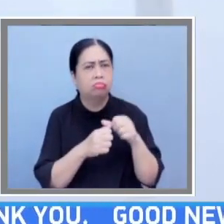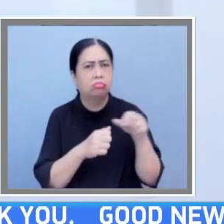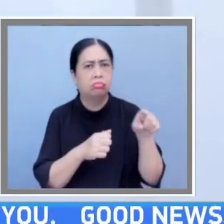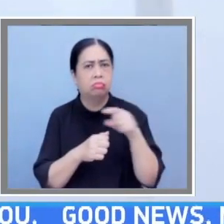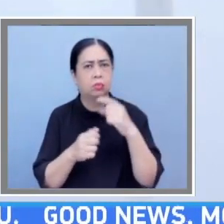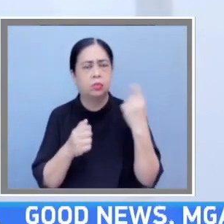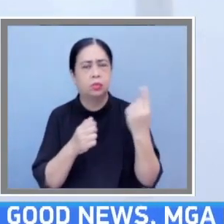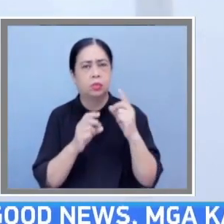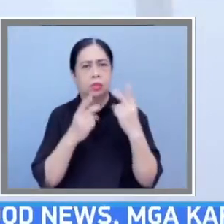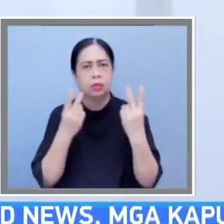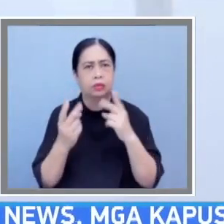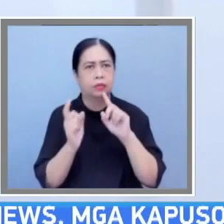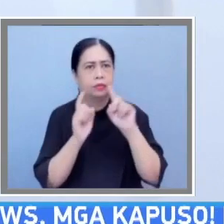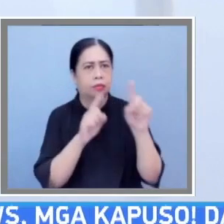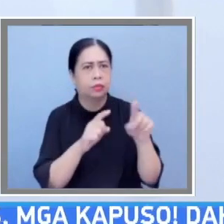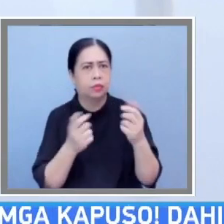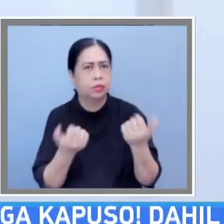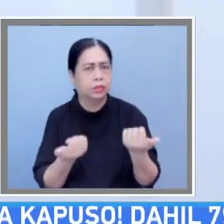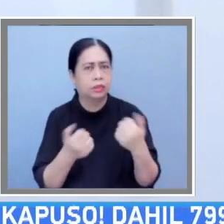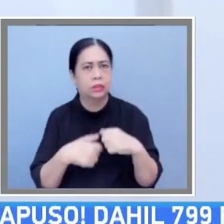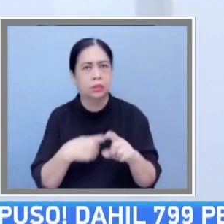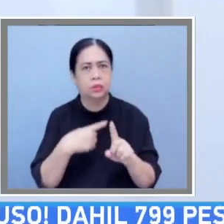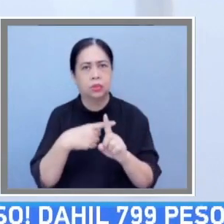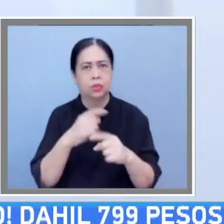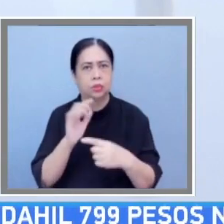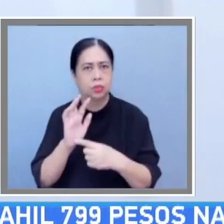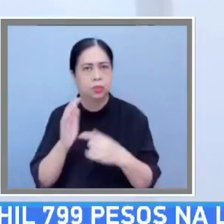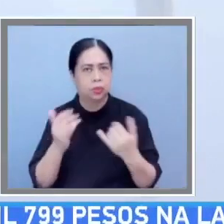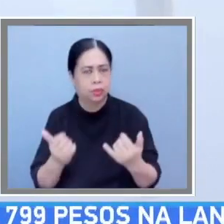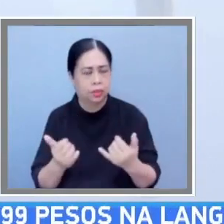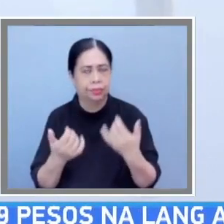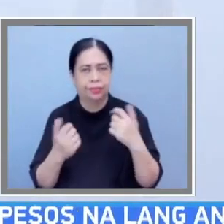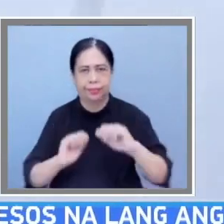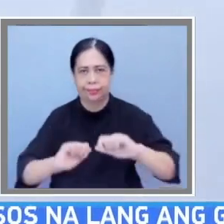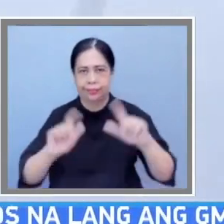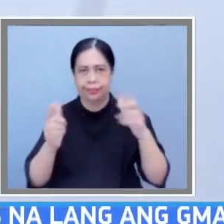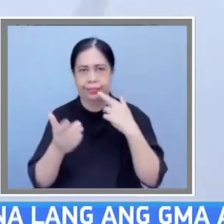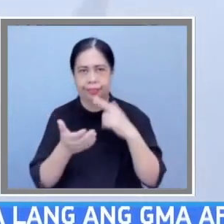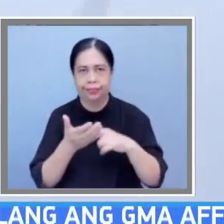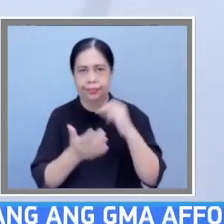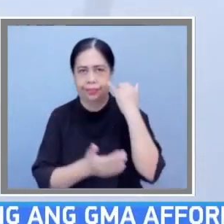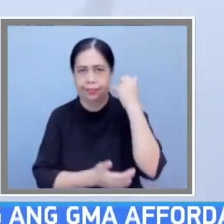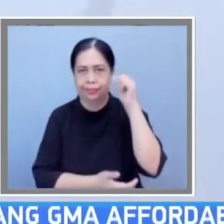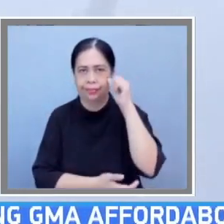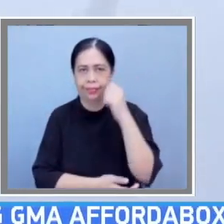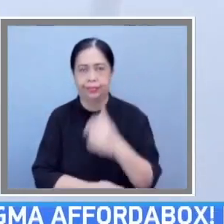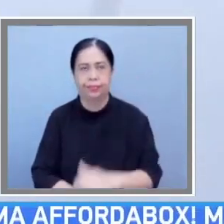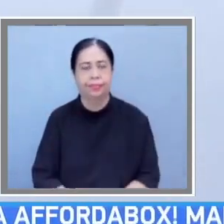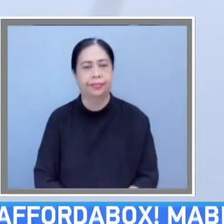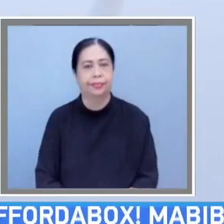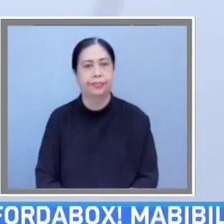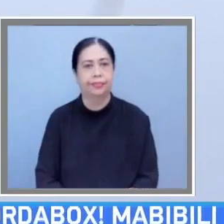yumaong mahal sa buhay ngayong undas may balita live si Jonathan Andal